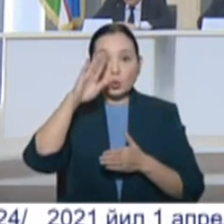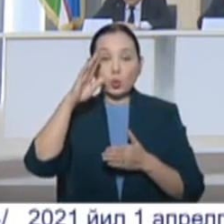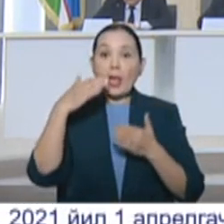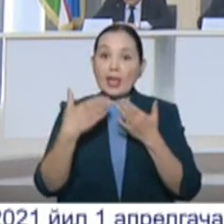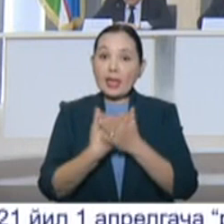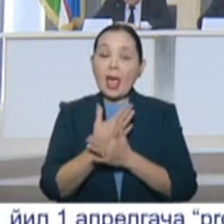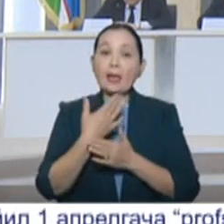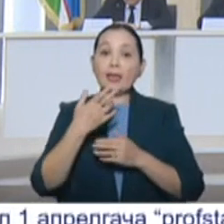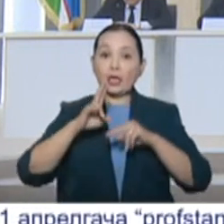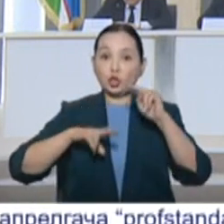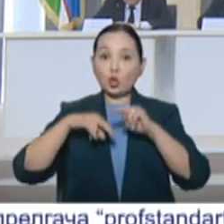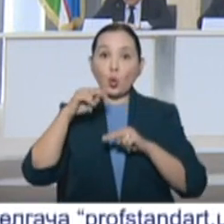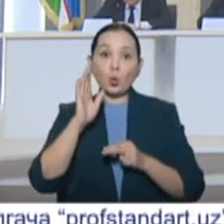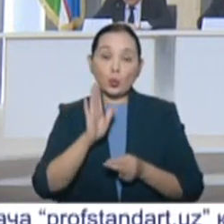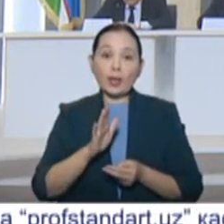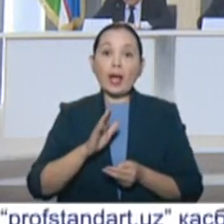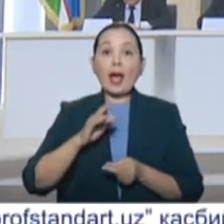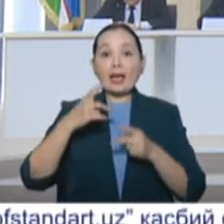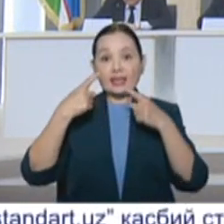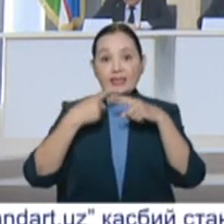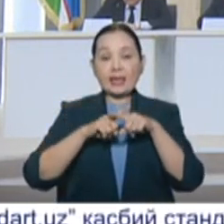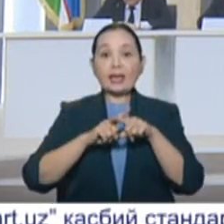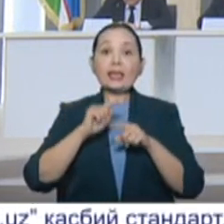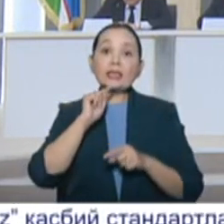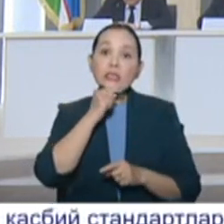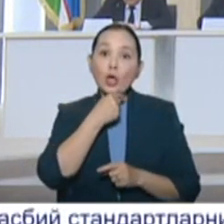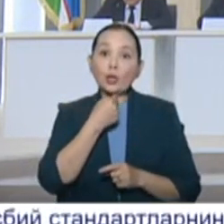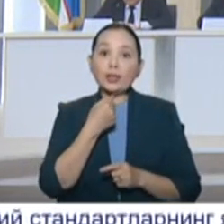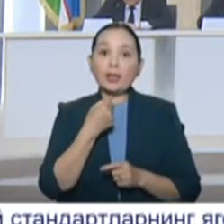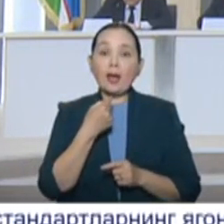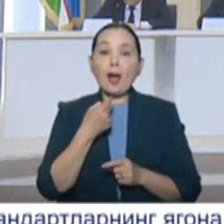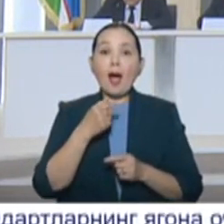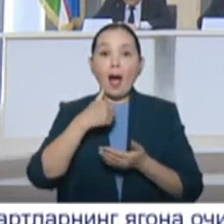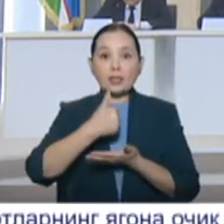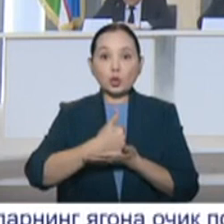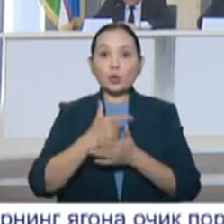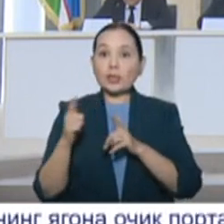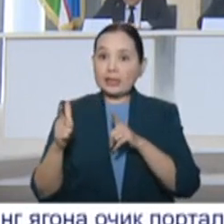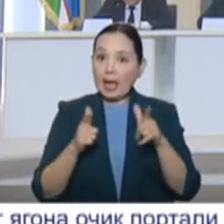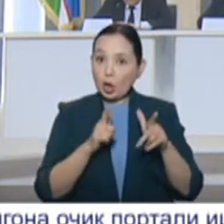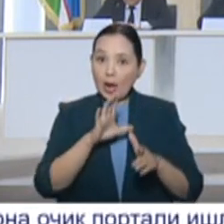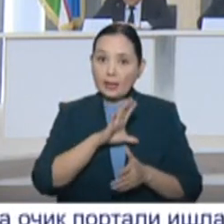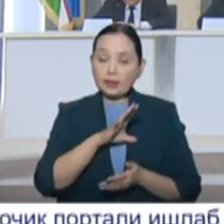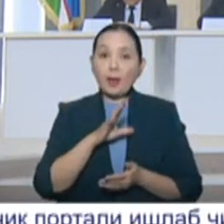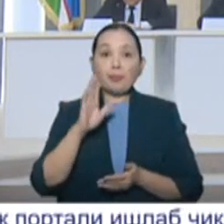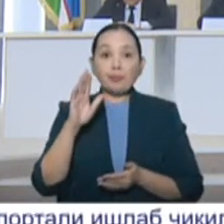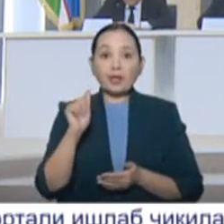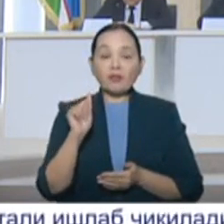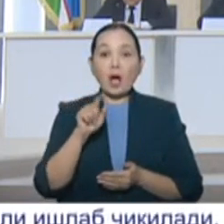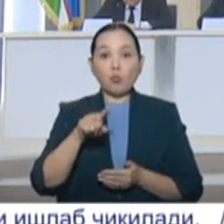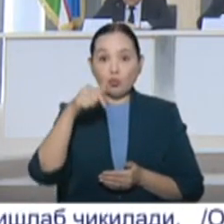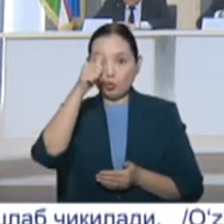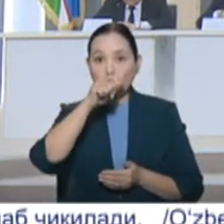yangi inshoot qurish bo'yicha texnik iqtisodiy asos tayyorlandi va bu